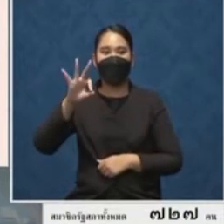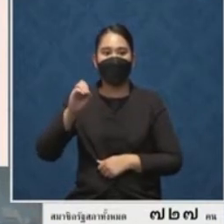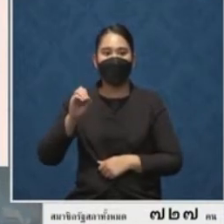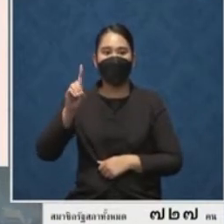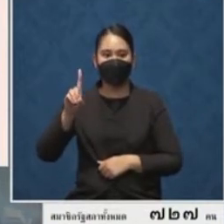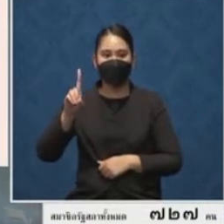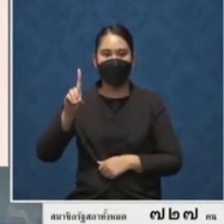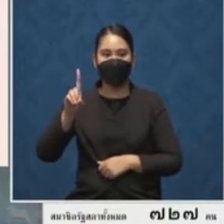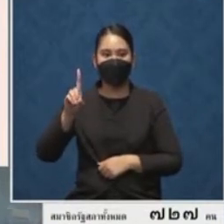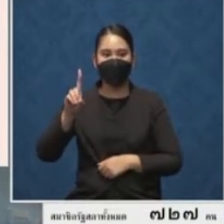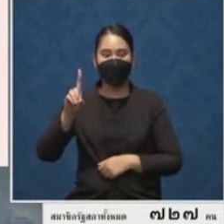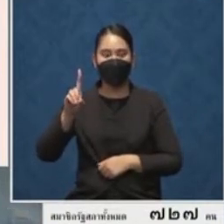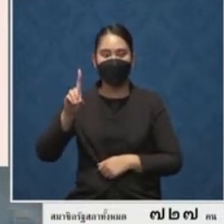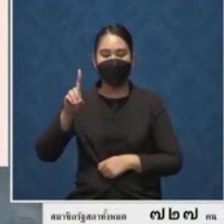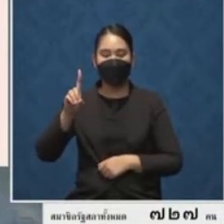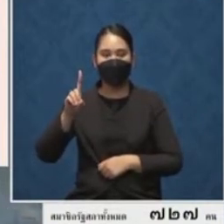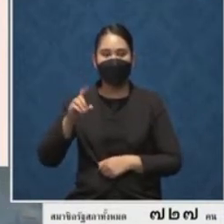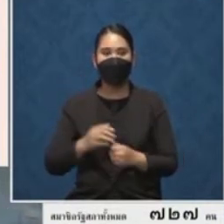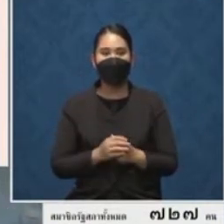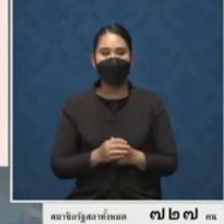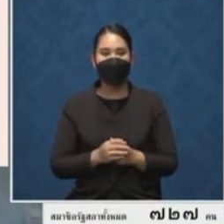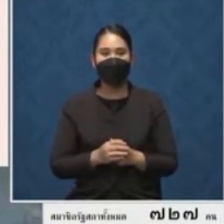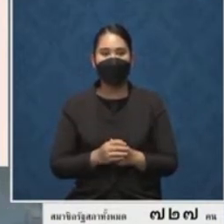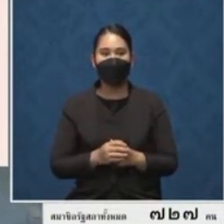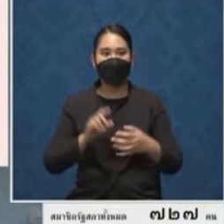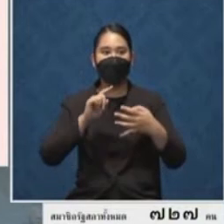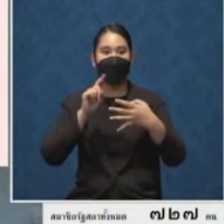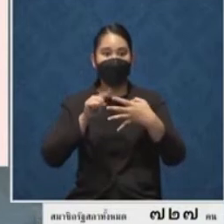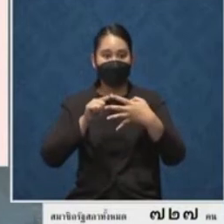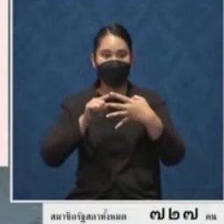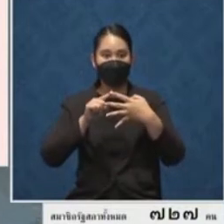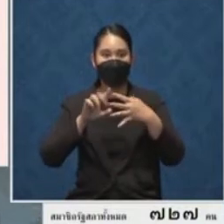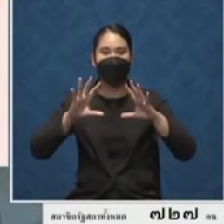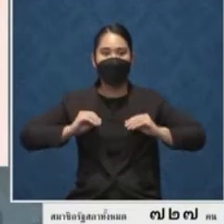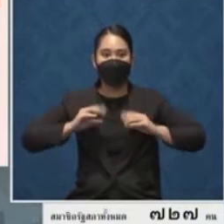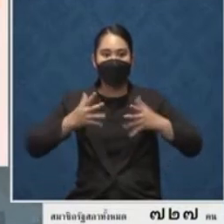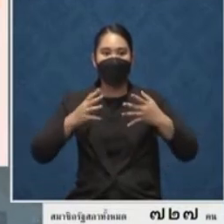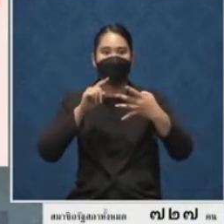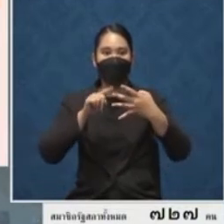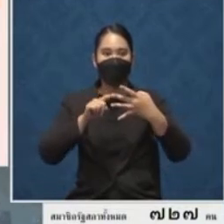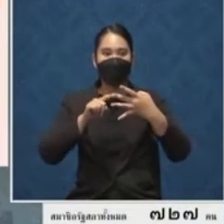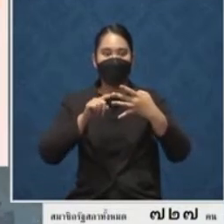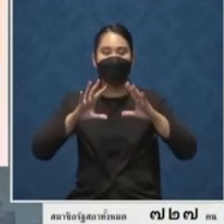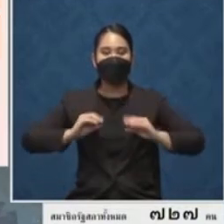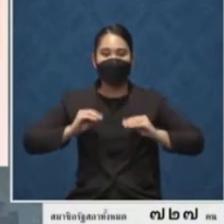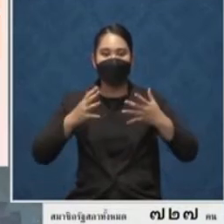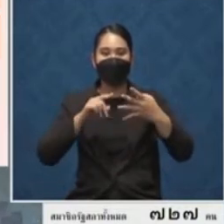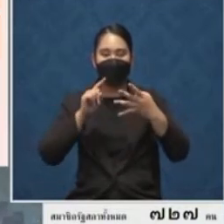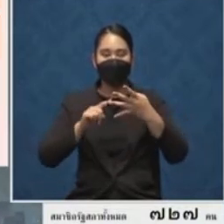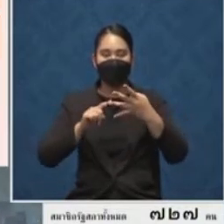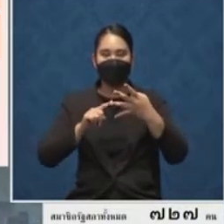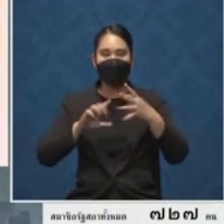ไตรโรจน์ครุฑเวโช 1ไม่รับหลักการ2ไม่รับหลักการ3ไม่รับหลัก